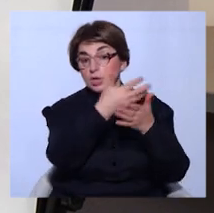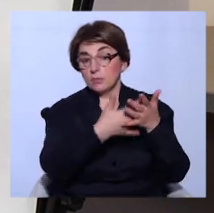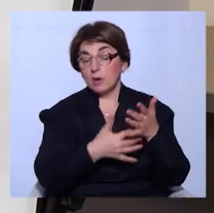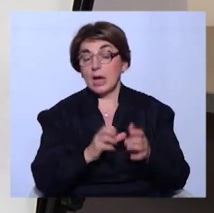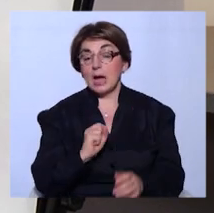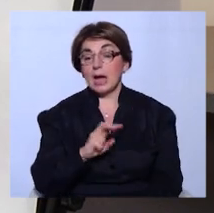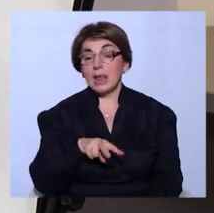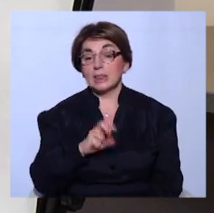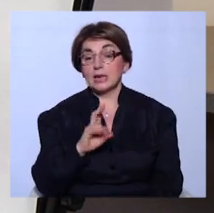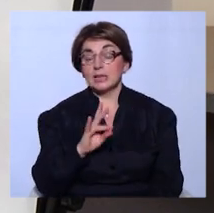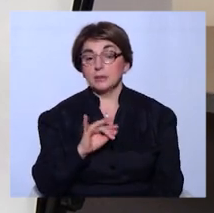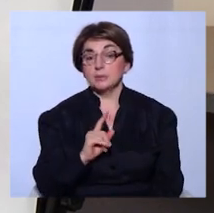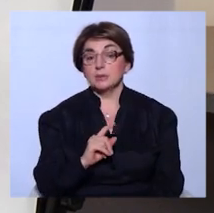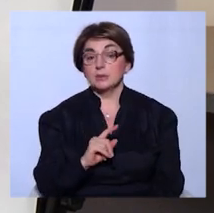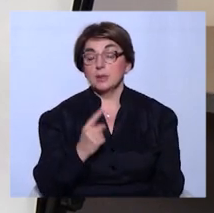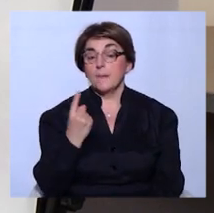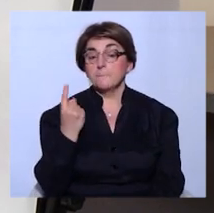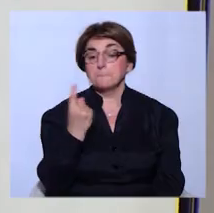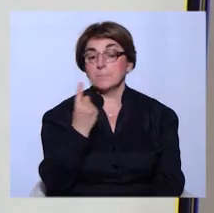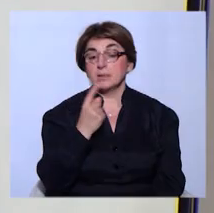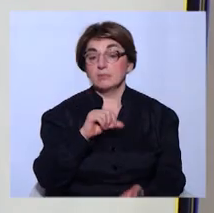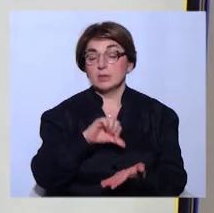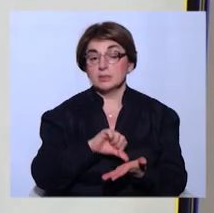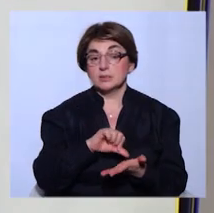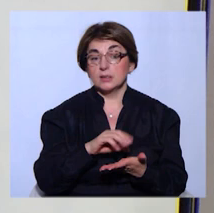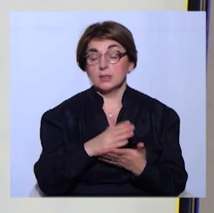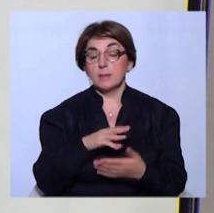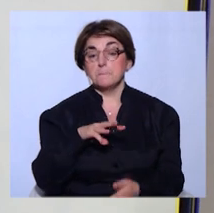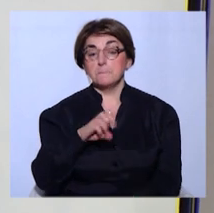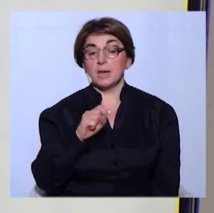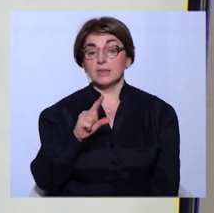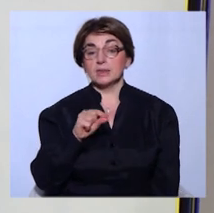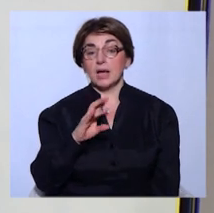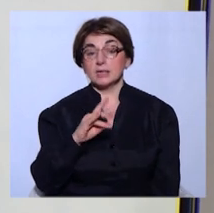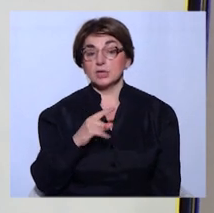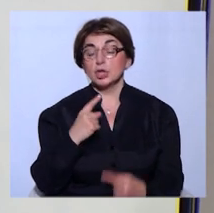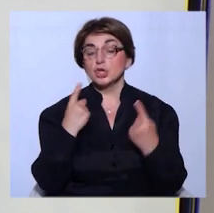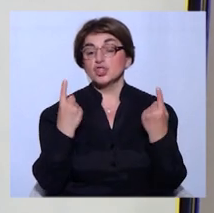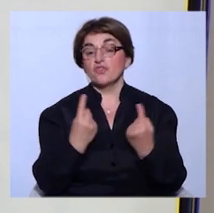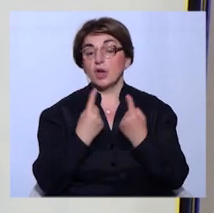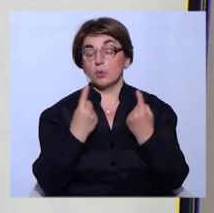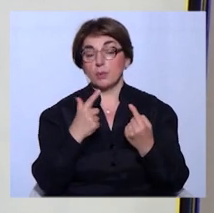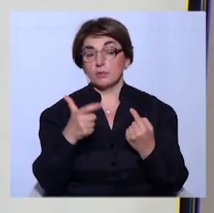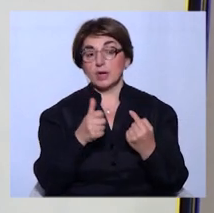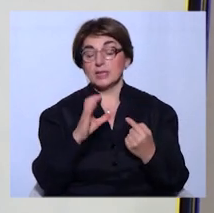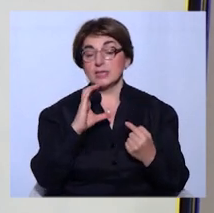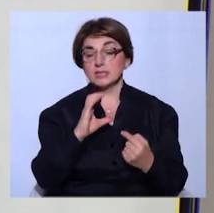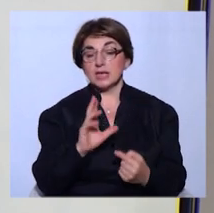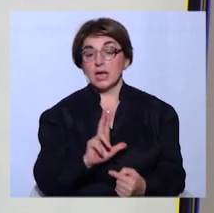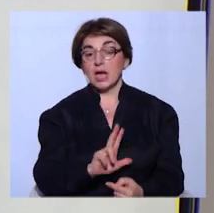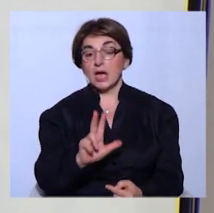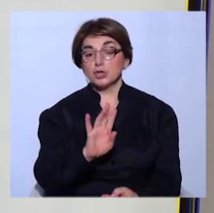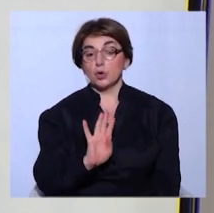ალკანების პირველი წარმომადგენელი არის მეთანი, ბუნებრივი გაზი, ფორმულით CH4.